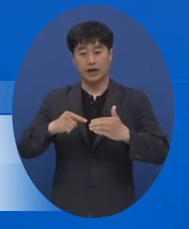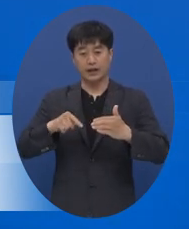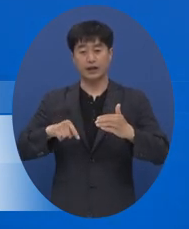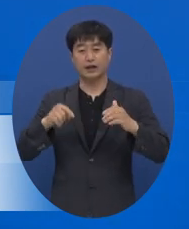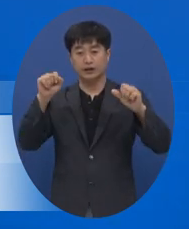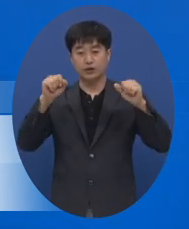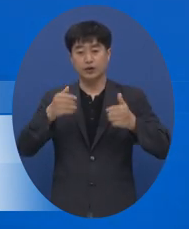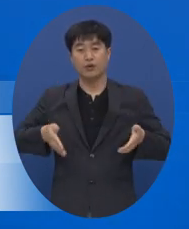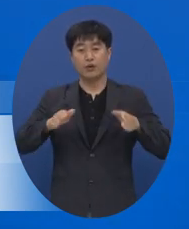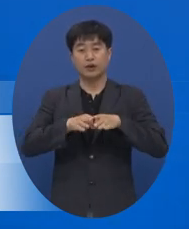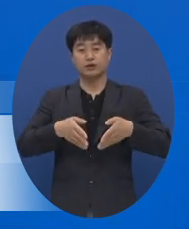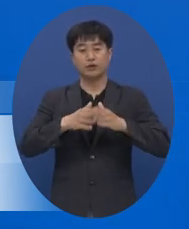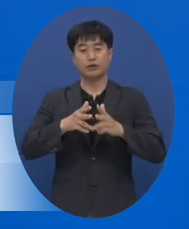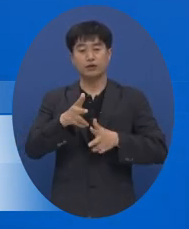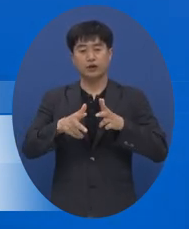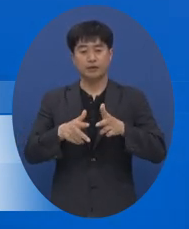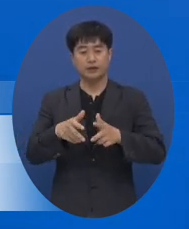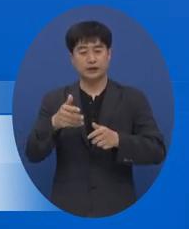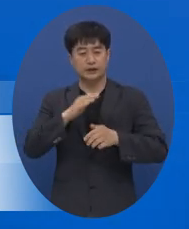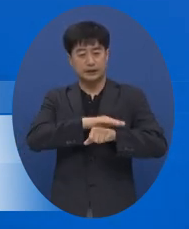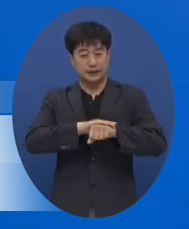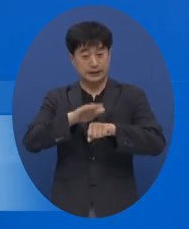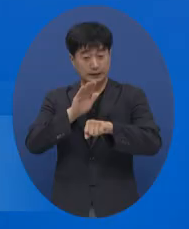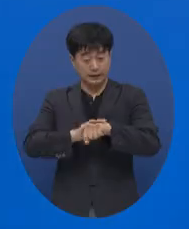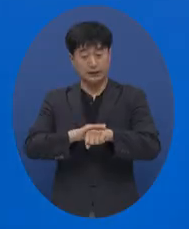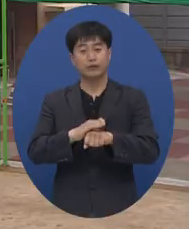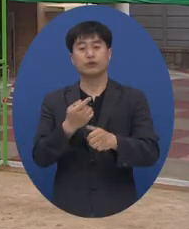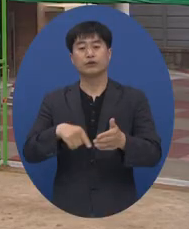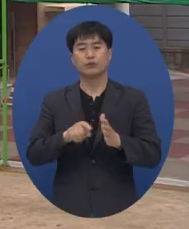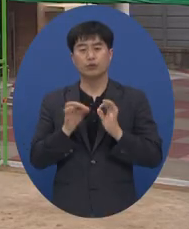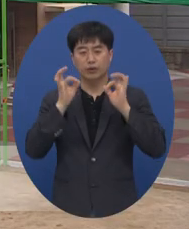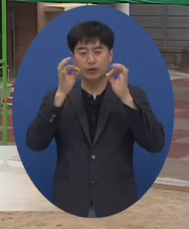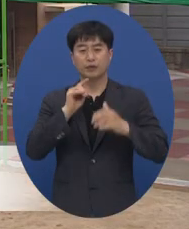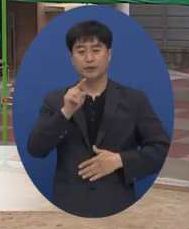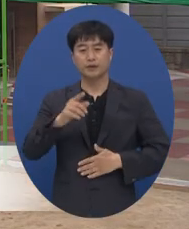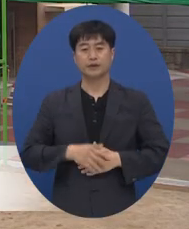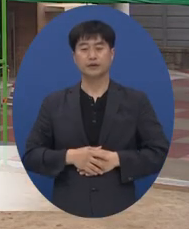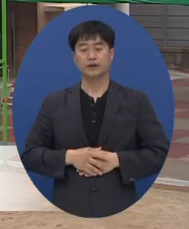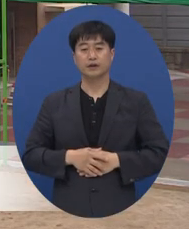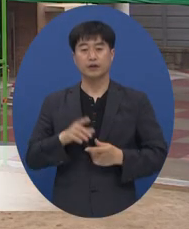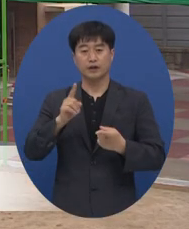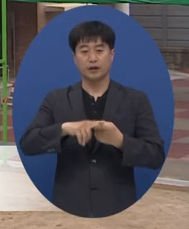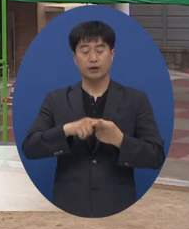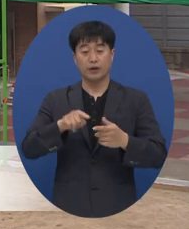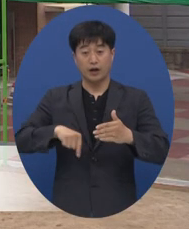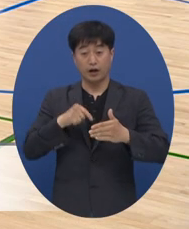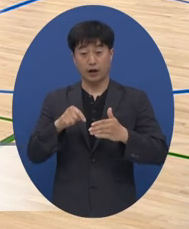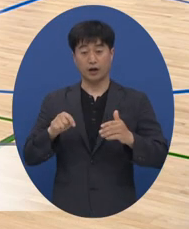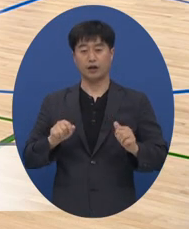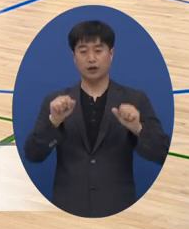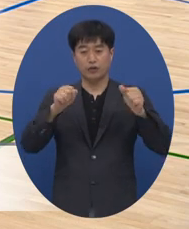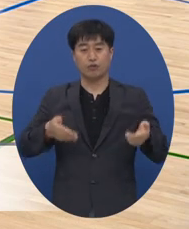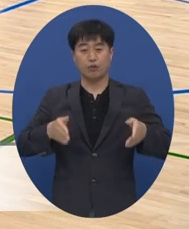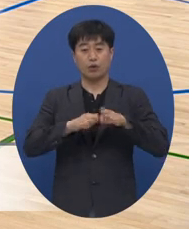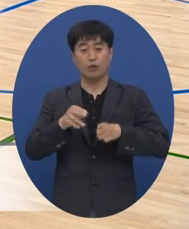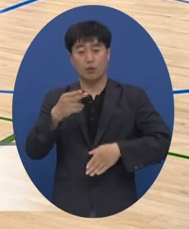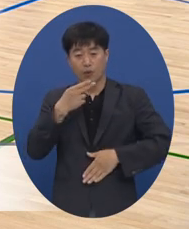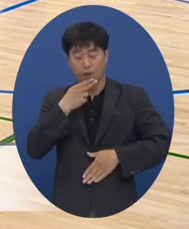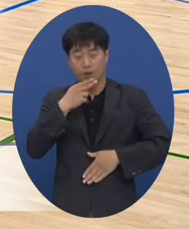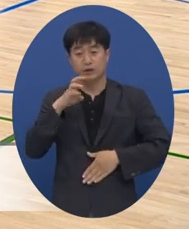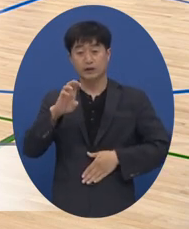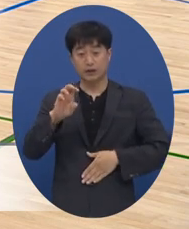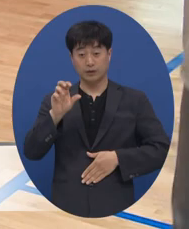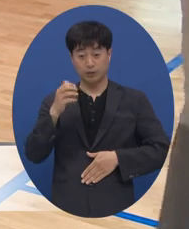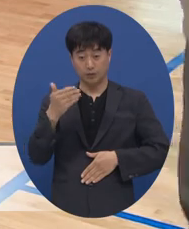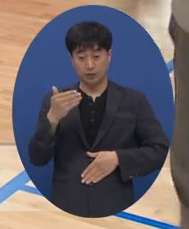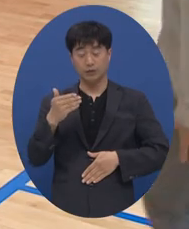학교 체육관 건립 사업이 순조롭게 잘 진행될 수 있도록 최선을 다하겠습니다. 이에 따라 실내 체육관이 없는 경기 지역 47개 학교